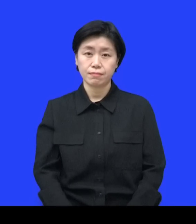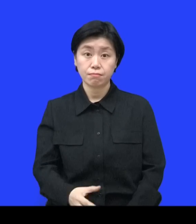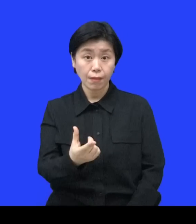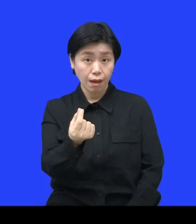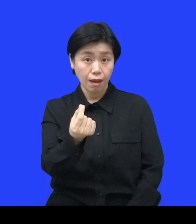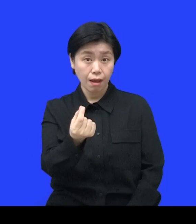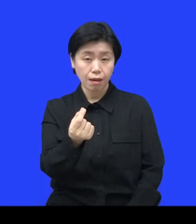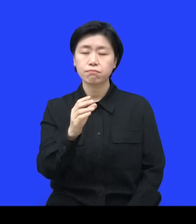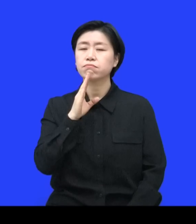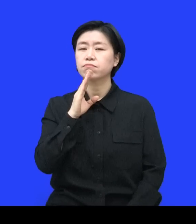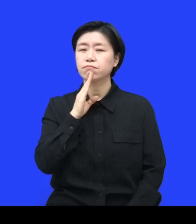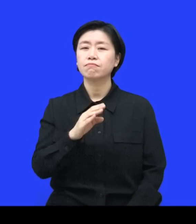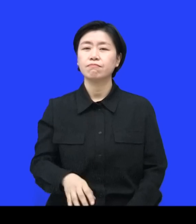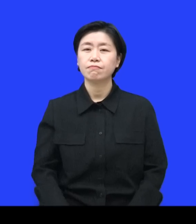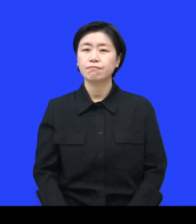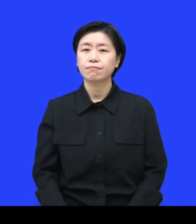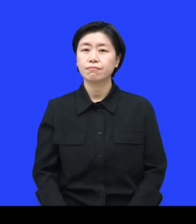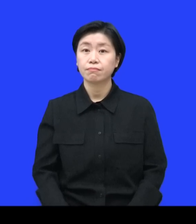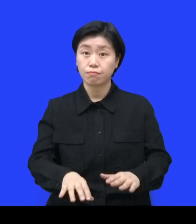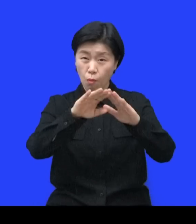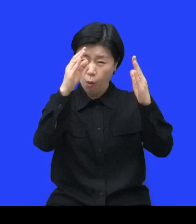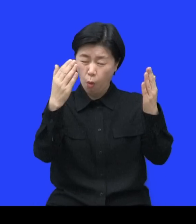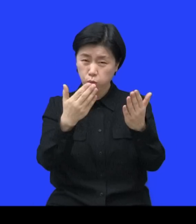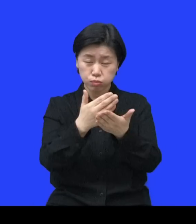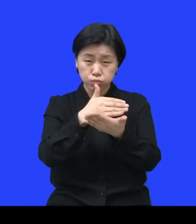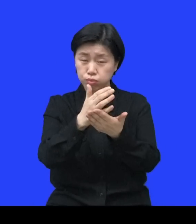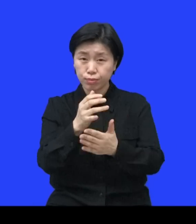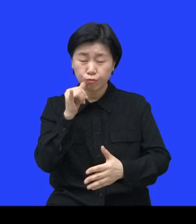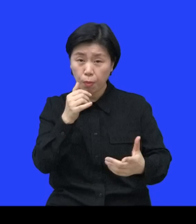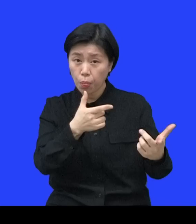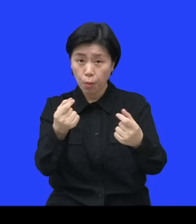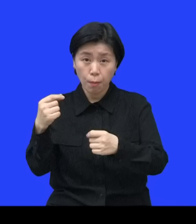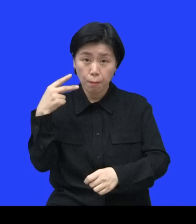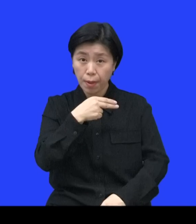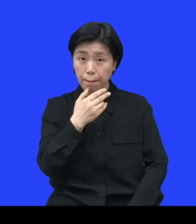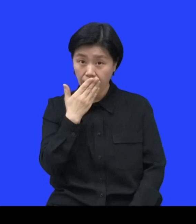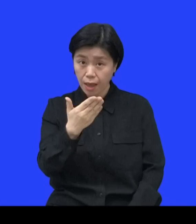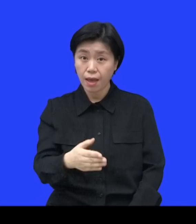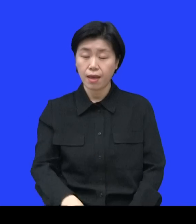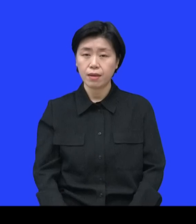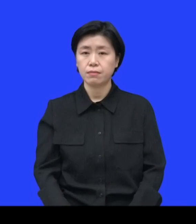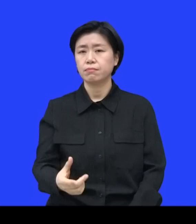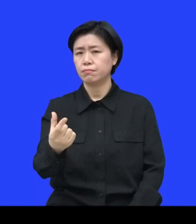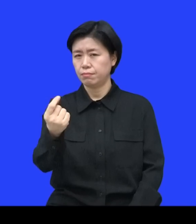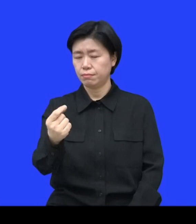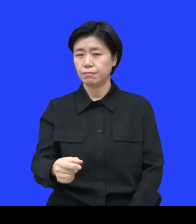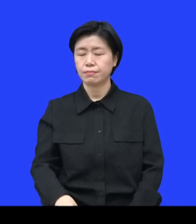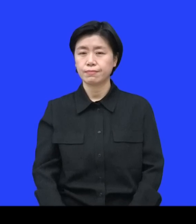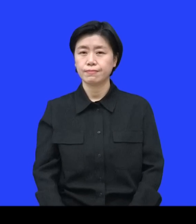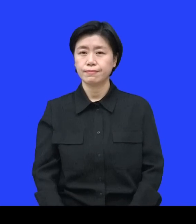있습니까? 있습니다. 모든 중독에서? 그럼요. 확신합니다. 목사님은 어떤